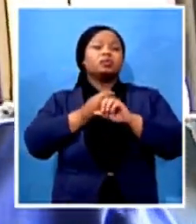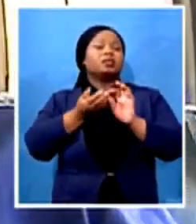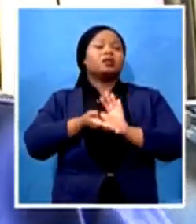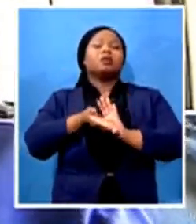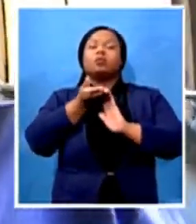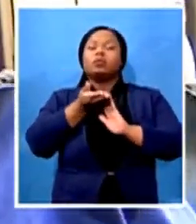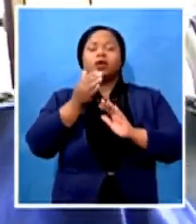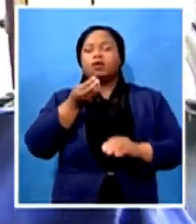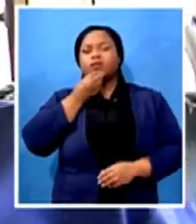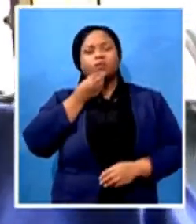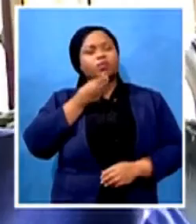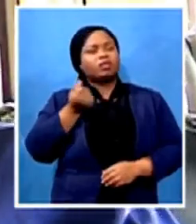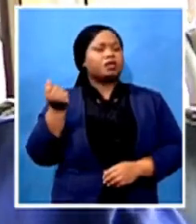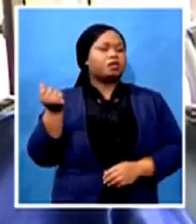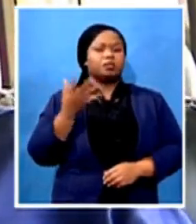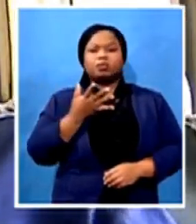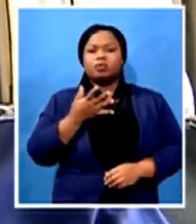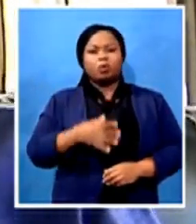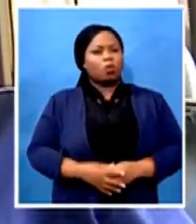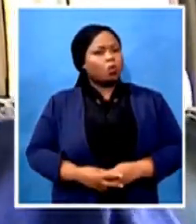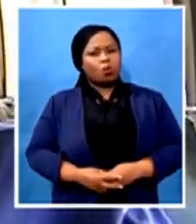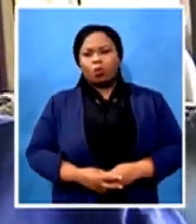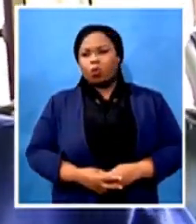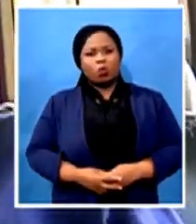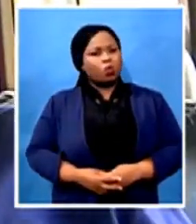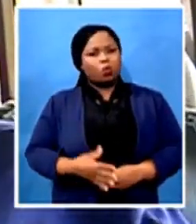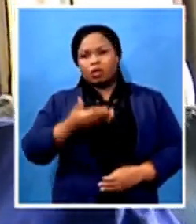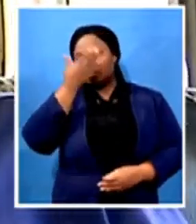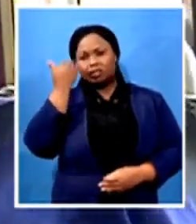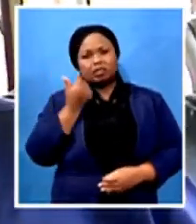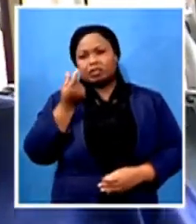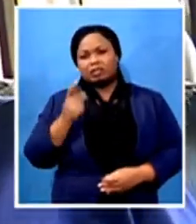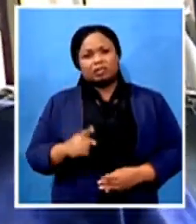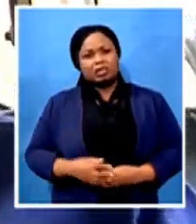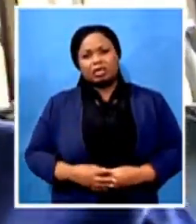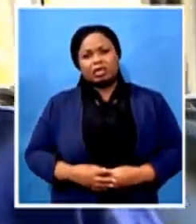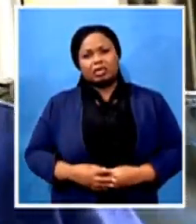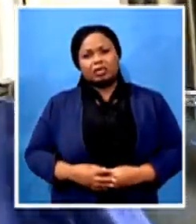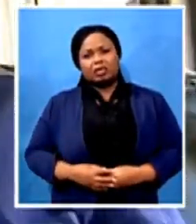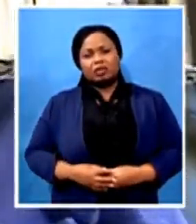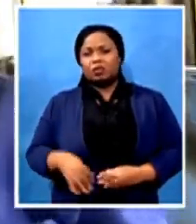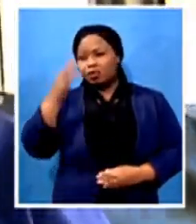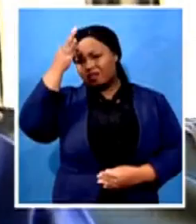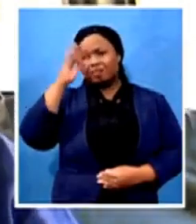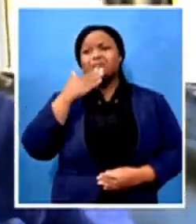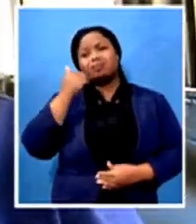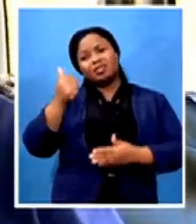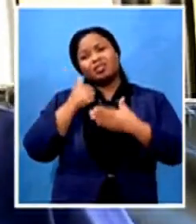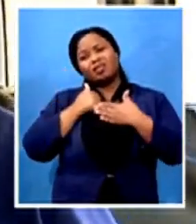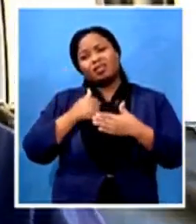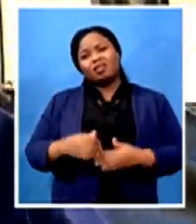Manje asazi ukuthi kumele senze njani. Sicela ugovernment asibonelele for ukuthi kwenzeke njani for emateksini